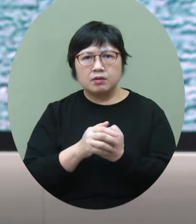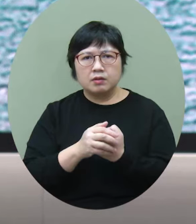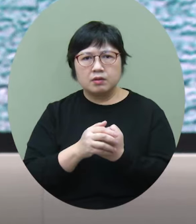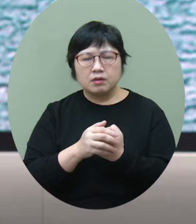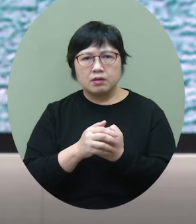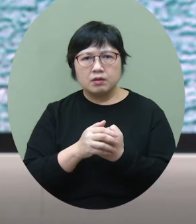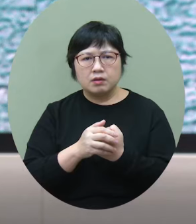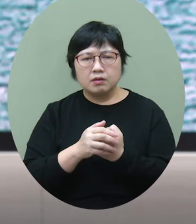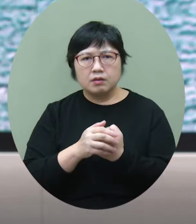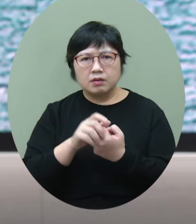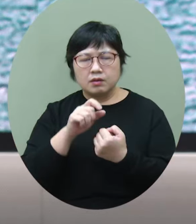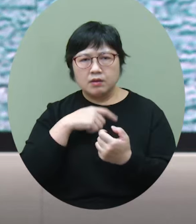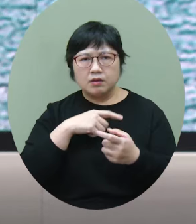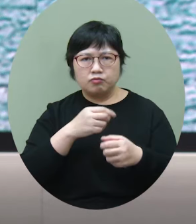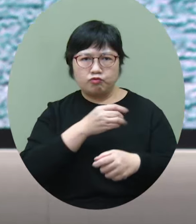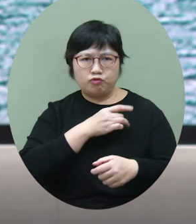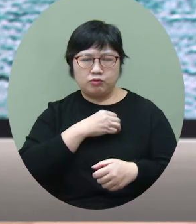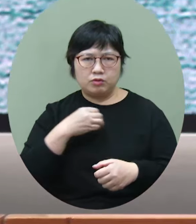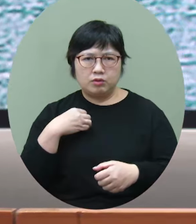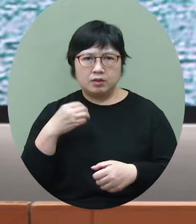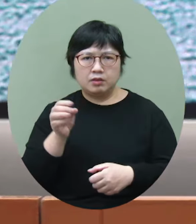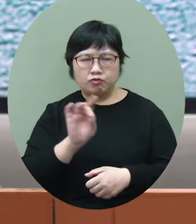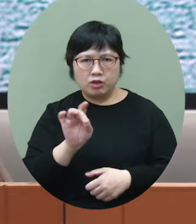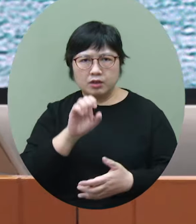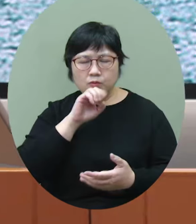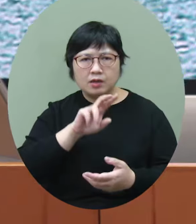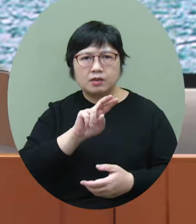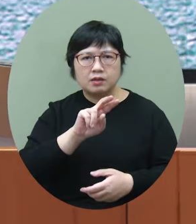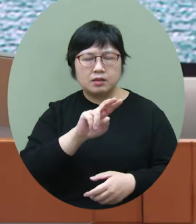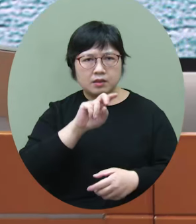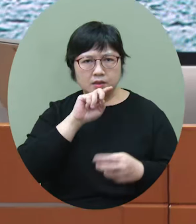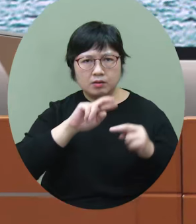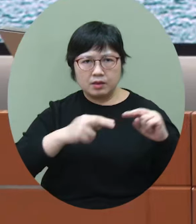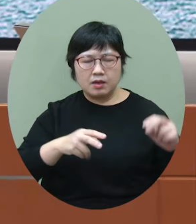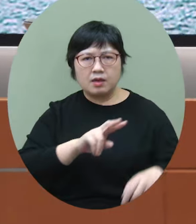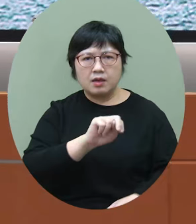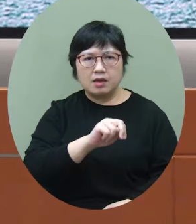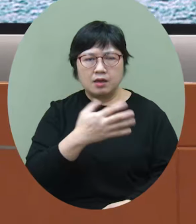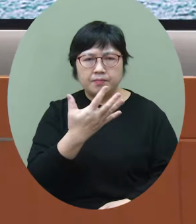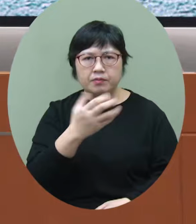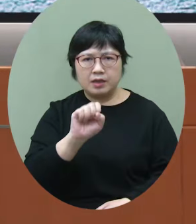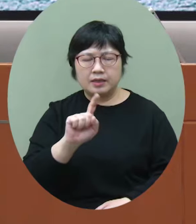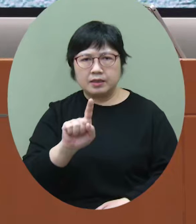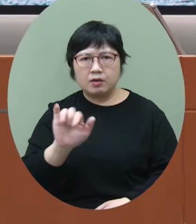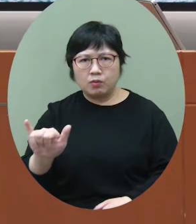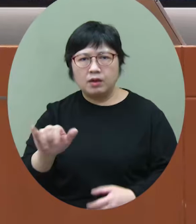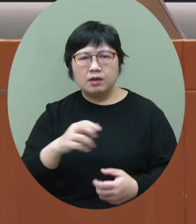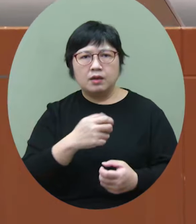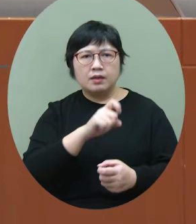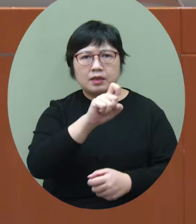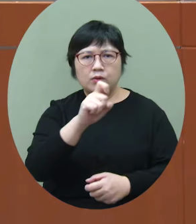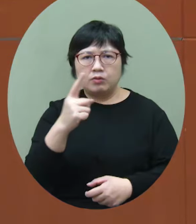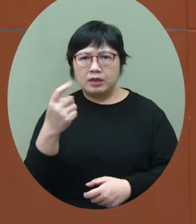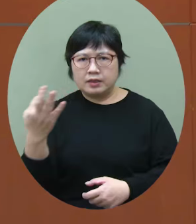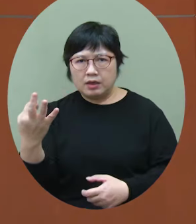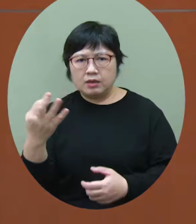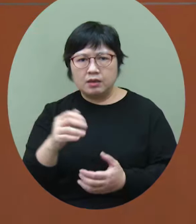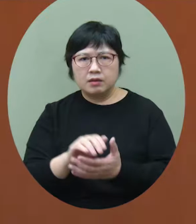你好，係明報嘅。想首先問翻，剛才張醫生提及有N501Y DNA 嘅嗰個即個案啦。 9913，因為我哋揾翻